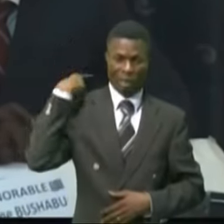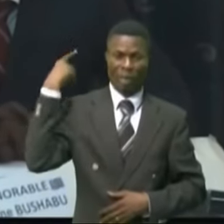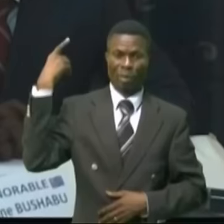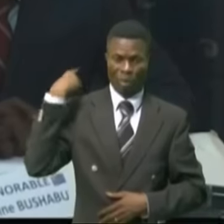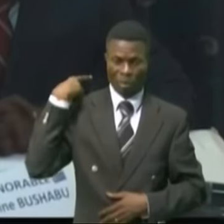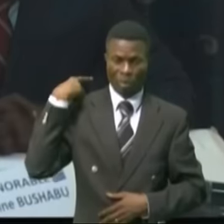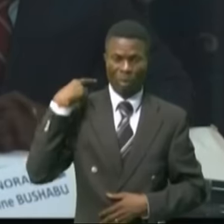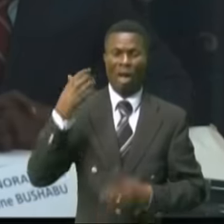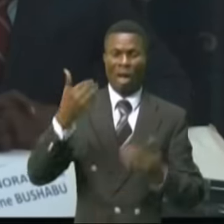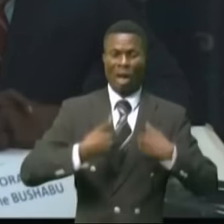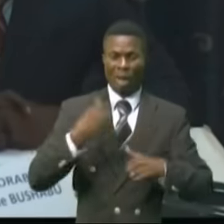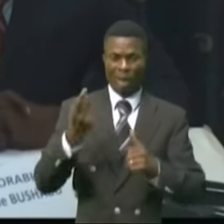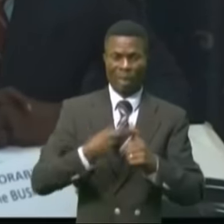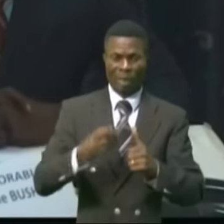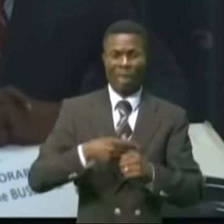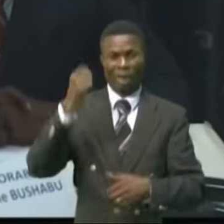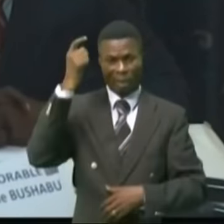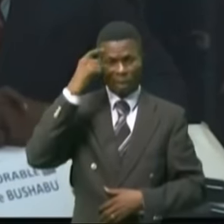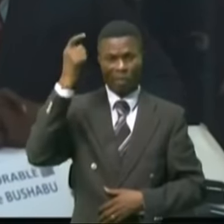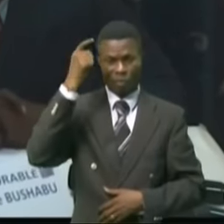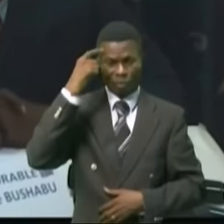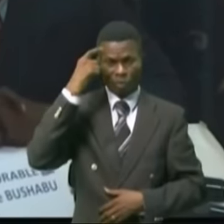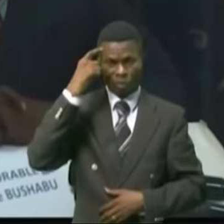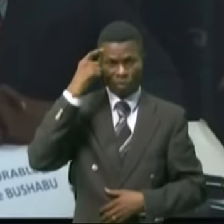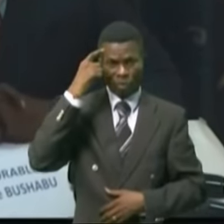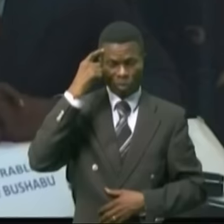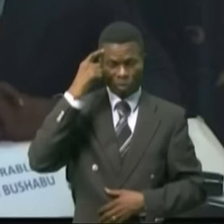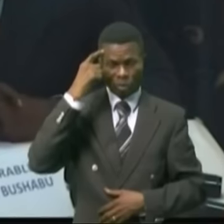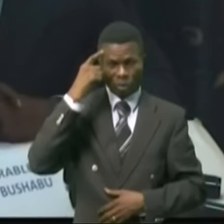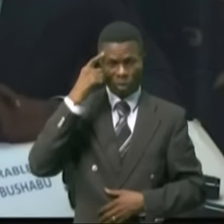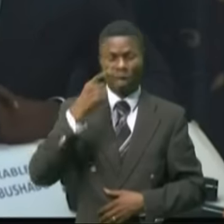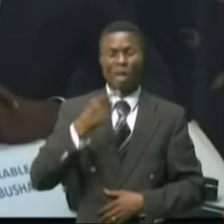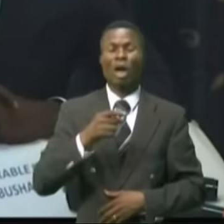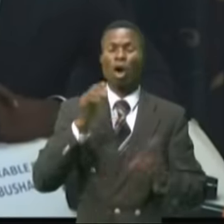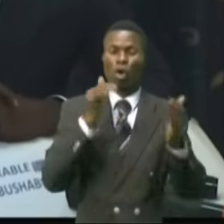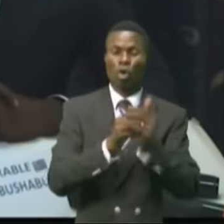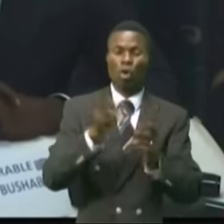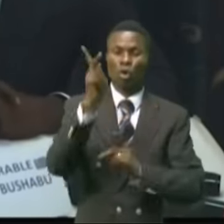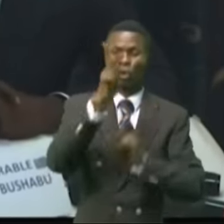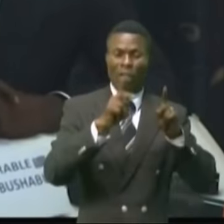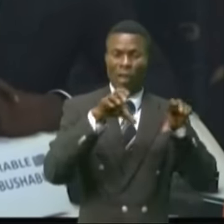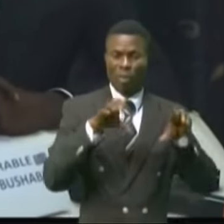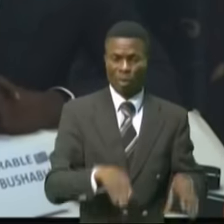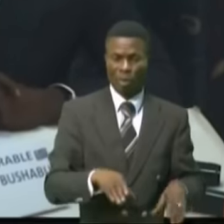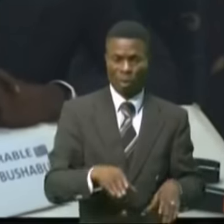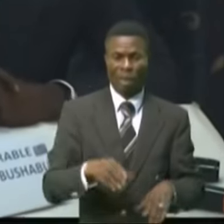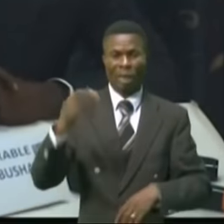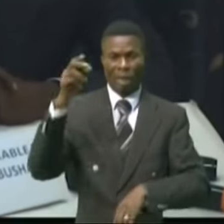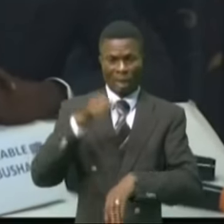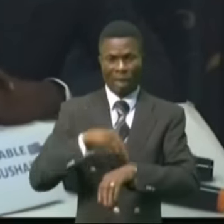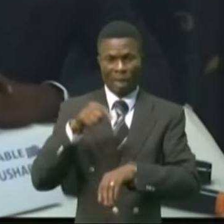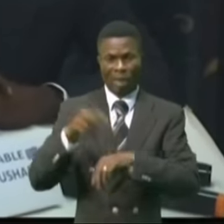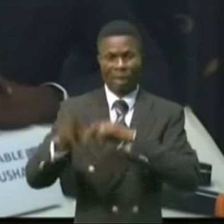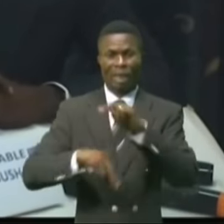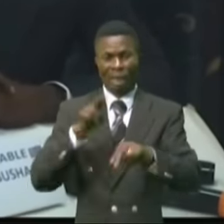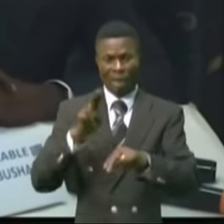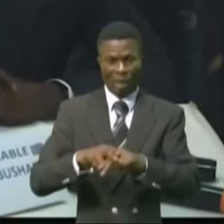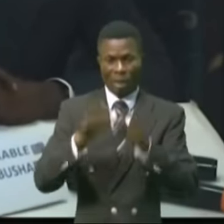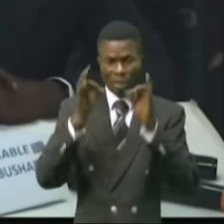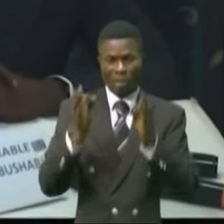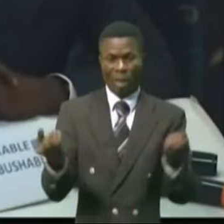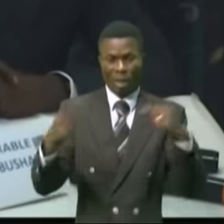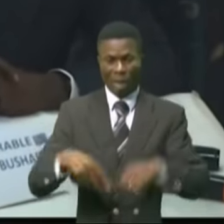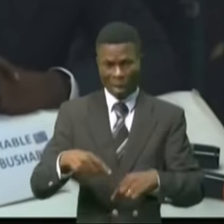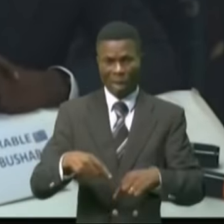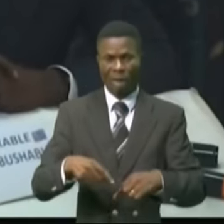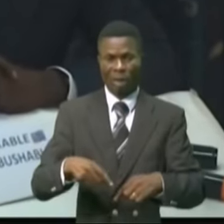a d'abord les devoirs vis-à-vis de ses électeurs. Même si notre mandat est national, mais lorsqu'on